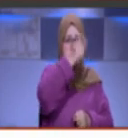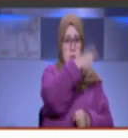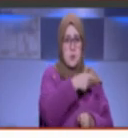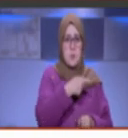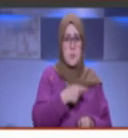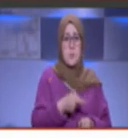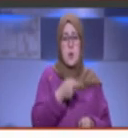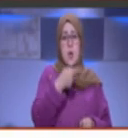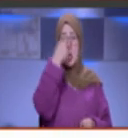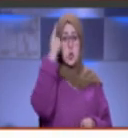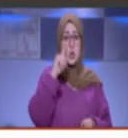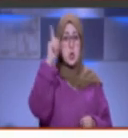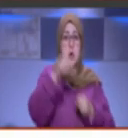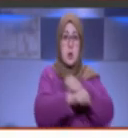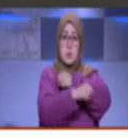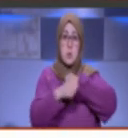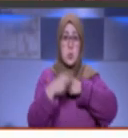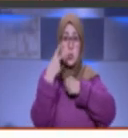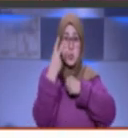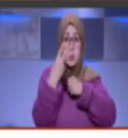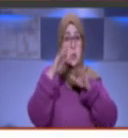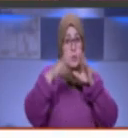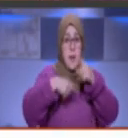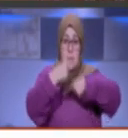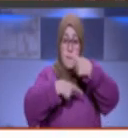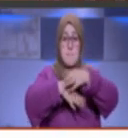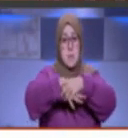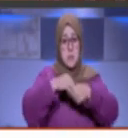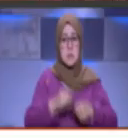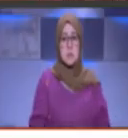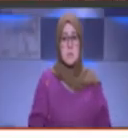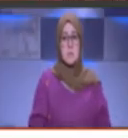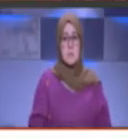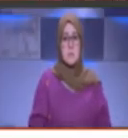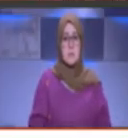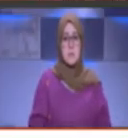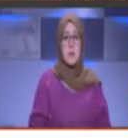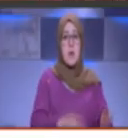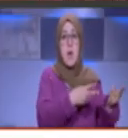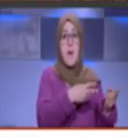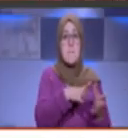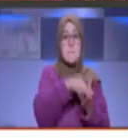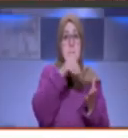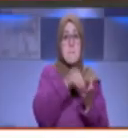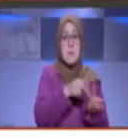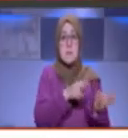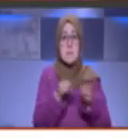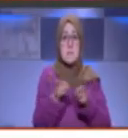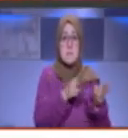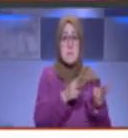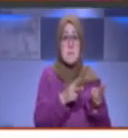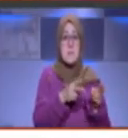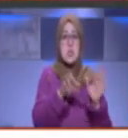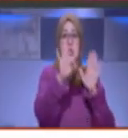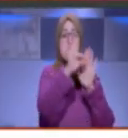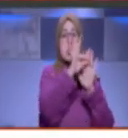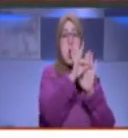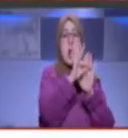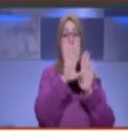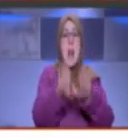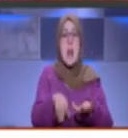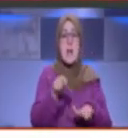اسبوعين عشان برضو نحمي بيتنا واسرتنا ان شاء الله. يعني أطلق هذا المصنع شعار خليك في مصنعك كمبادرة